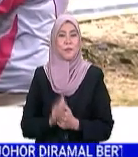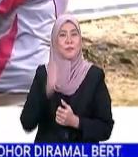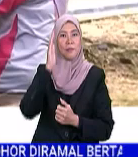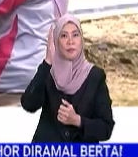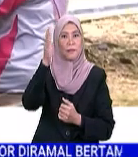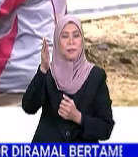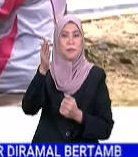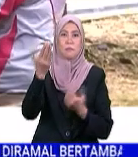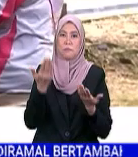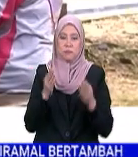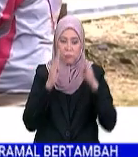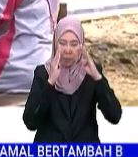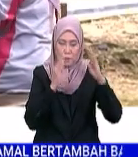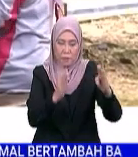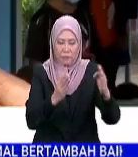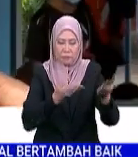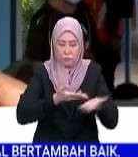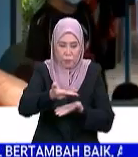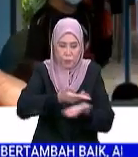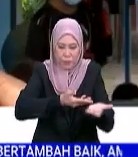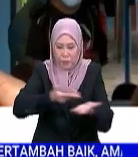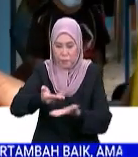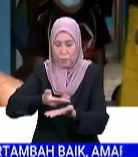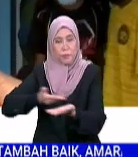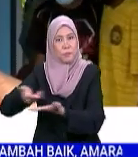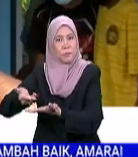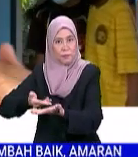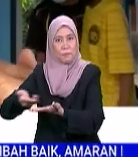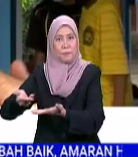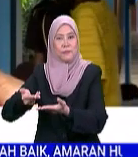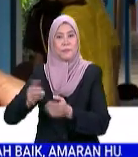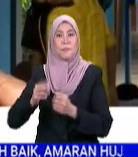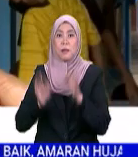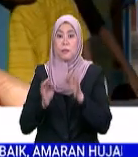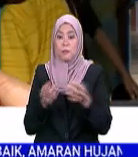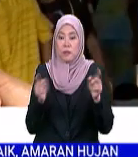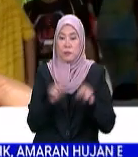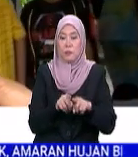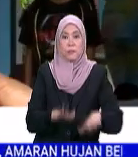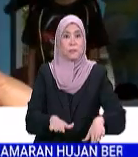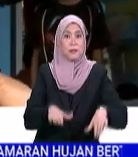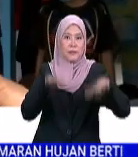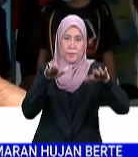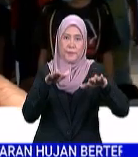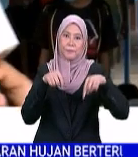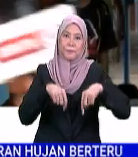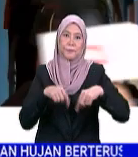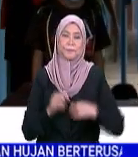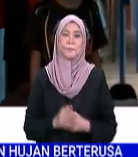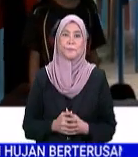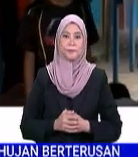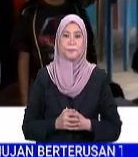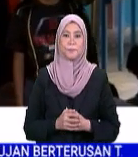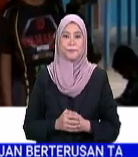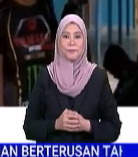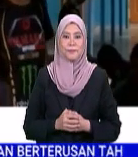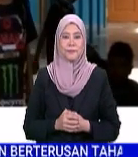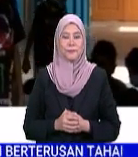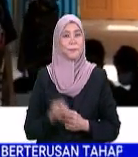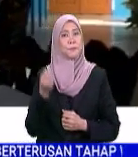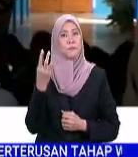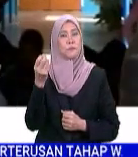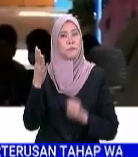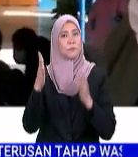berikan perhatian jadi dalam bila berlaku bencana beginilah. Baik Puan, berapa